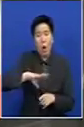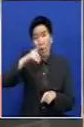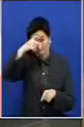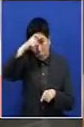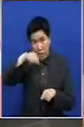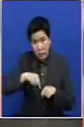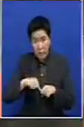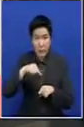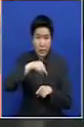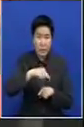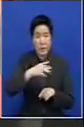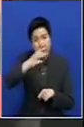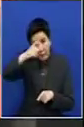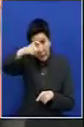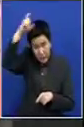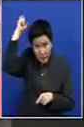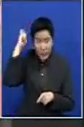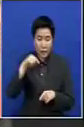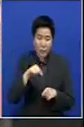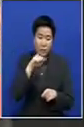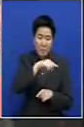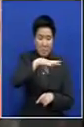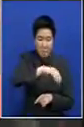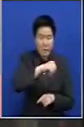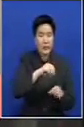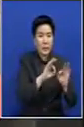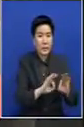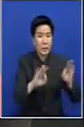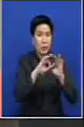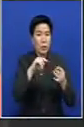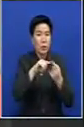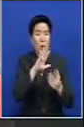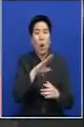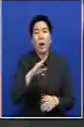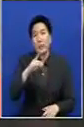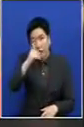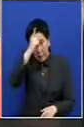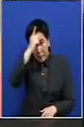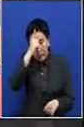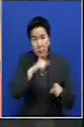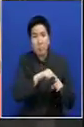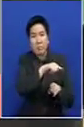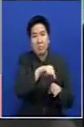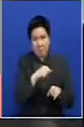สมีเอเธนส์และก็บูดาเปสต์รวมไปถึงเมืองสำคัญในยุโรปอย่างเช่นกรุงเบอร์ลินและเมือง